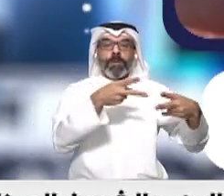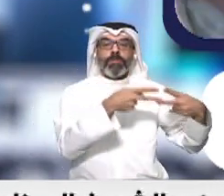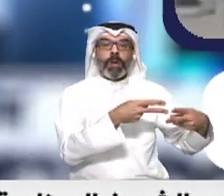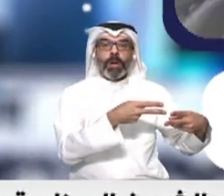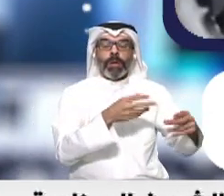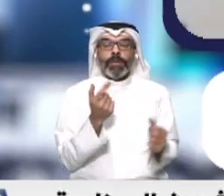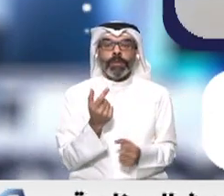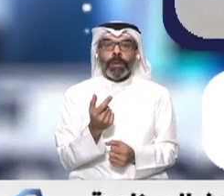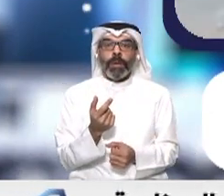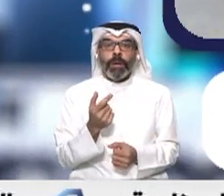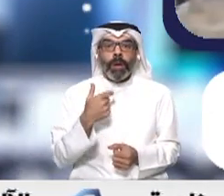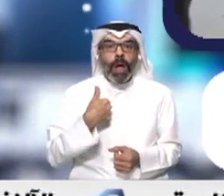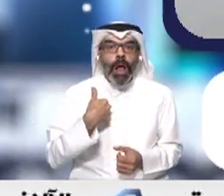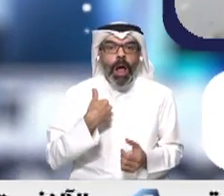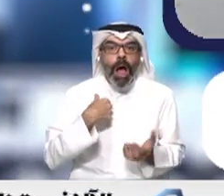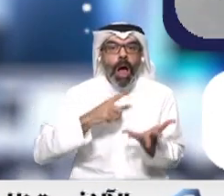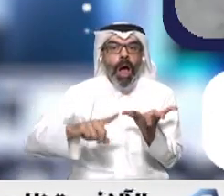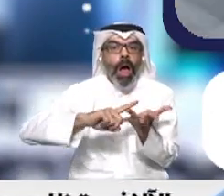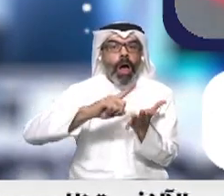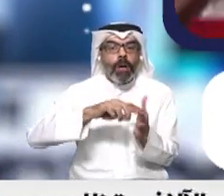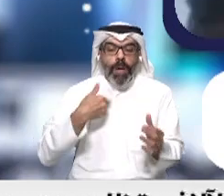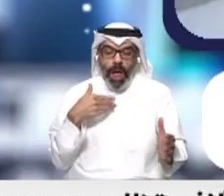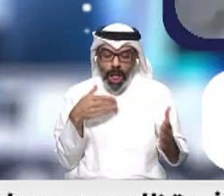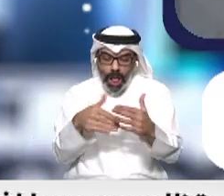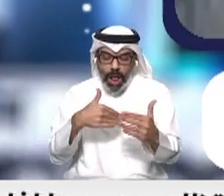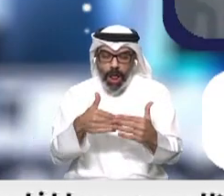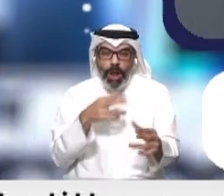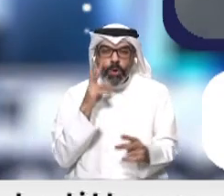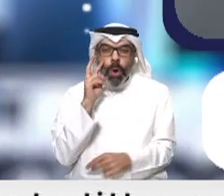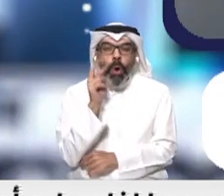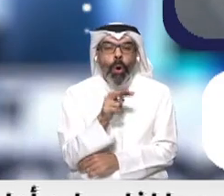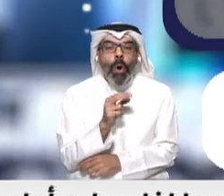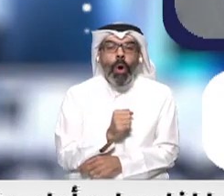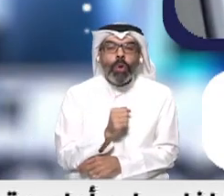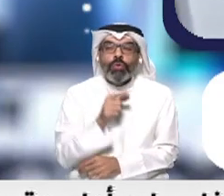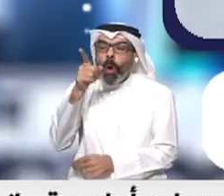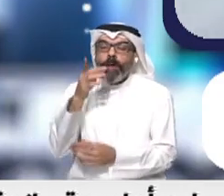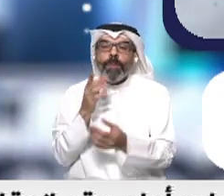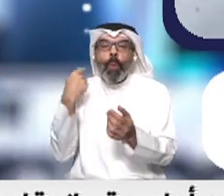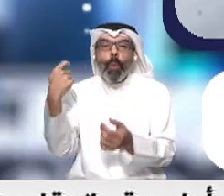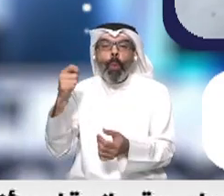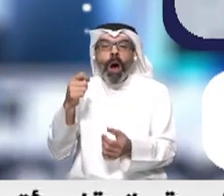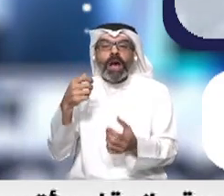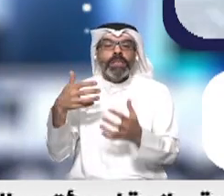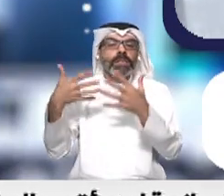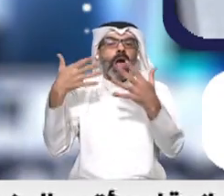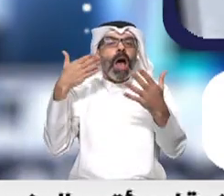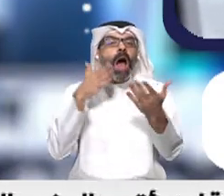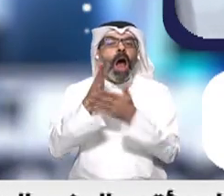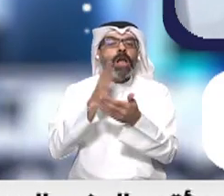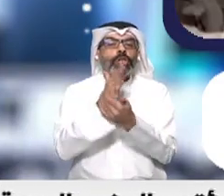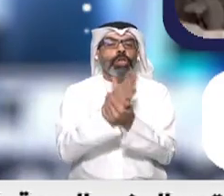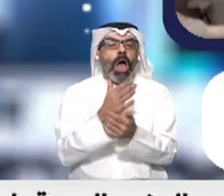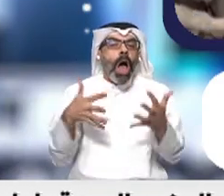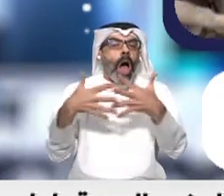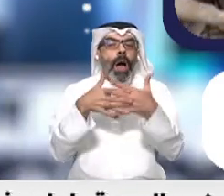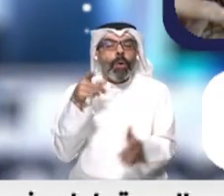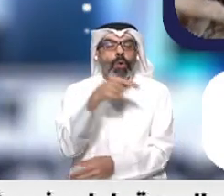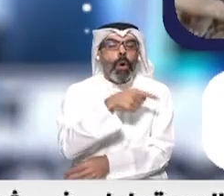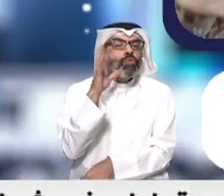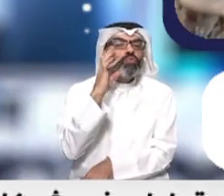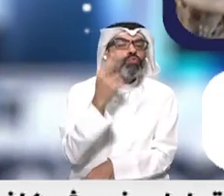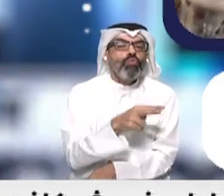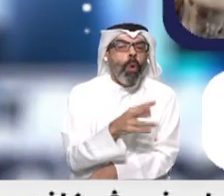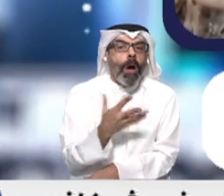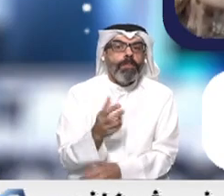دعينا ننتظر ما ستشفر عنه جولة بلينكين سواء في إسرائيل أو في القاهرة. هذه الجولة مهمة جدا،